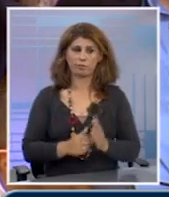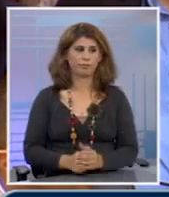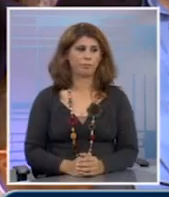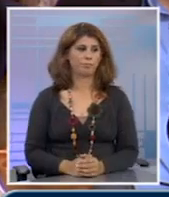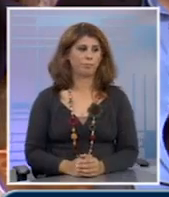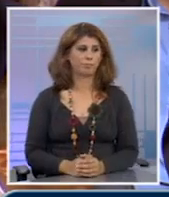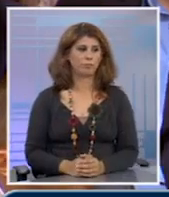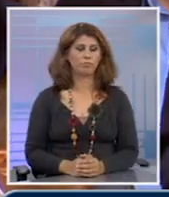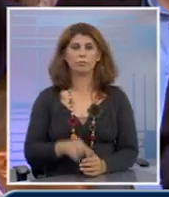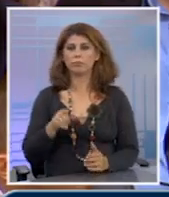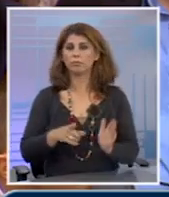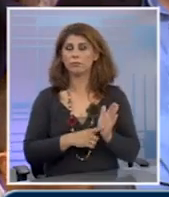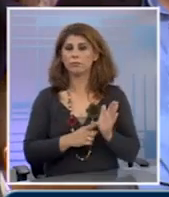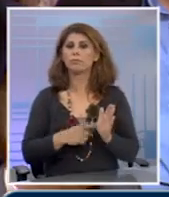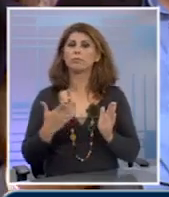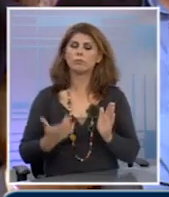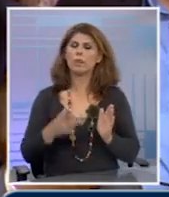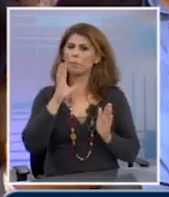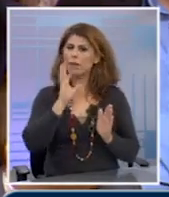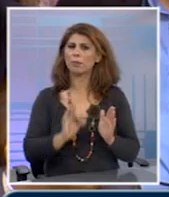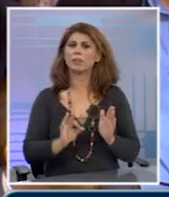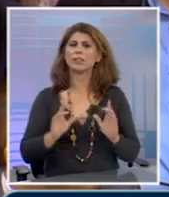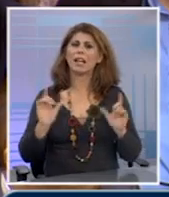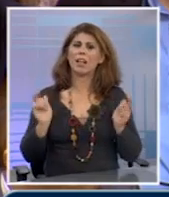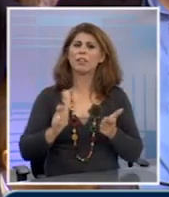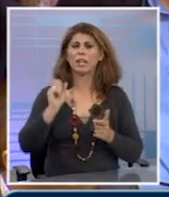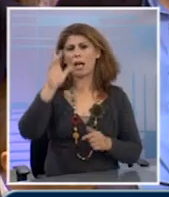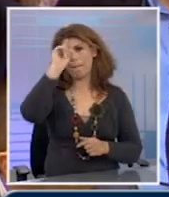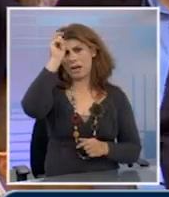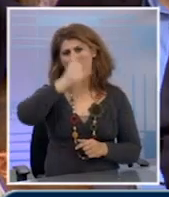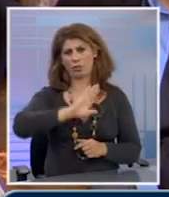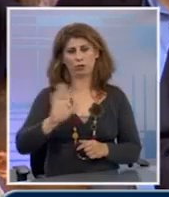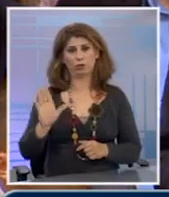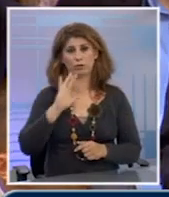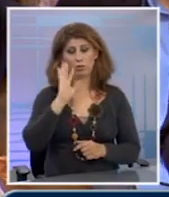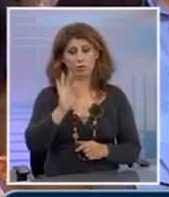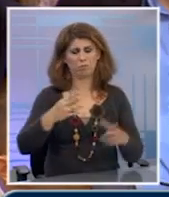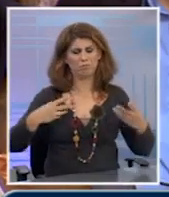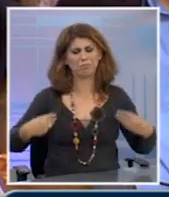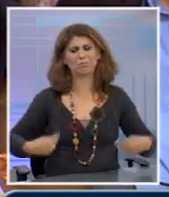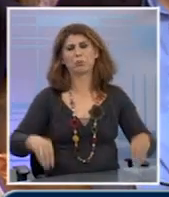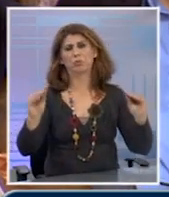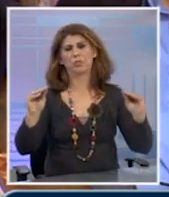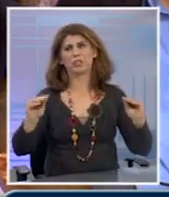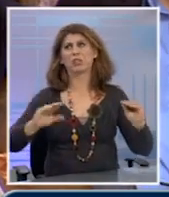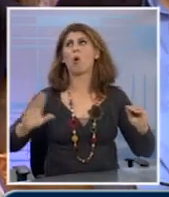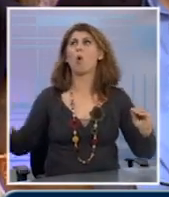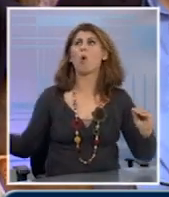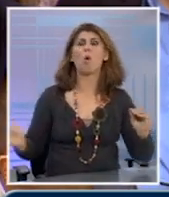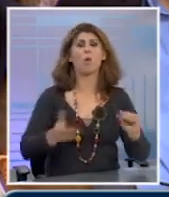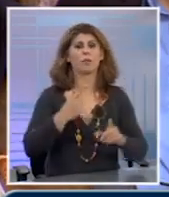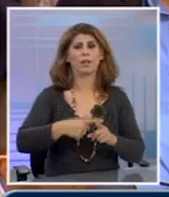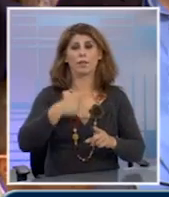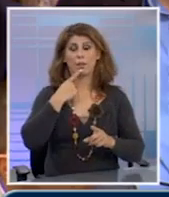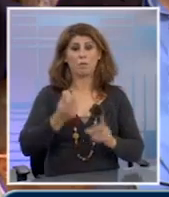το οποίο είναι πραγματικά εθνικά απαράδεκτο και οδηγεί στο ξεπούλημα της χώρας μίλησε για μια